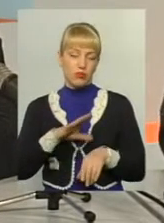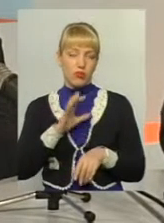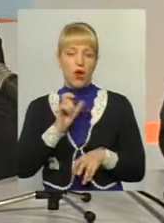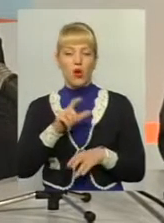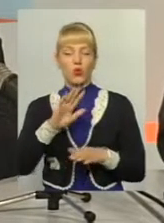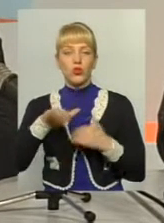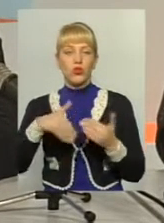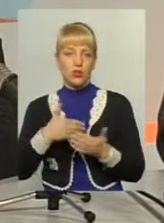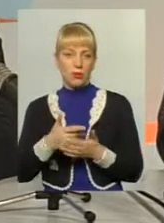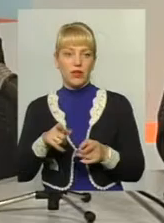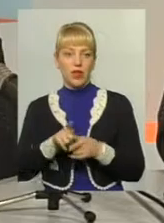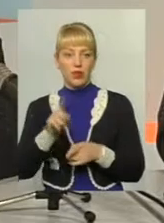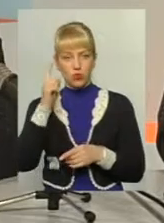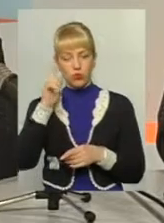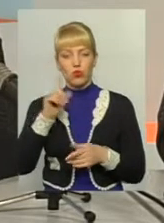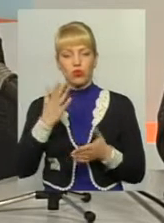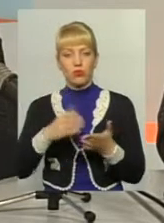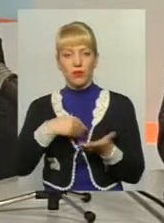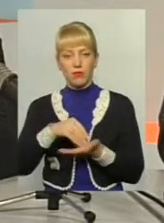квартири, відповідно,